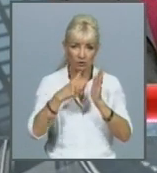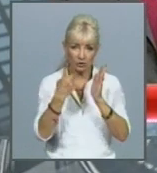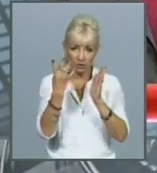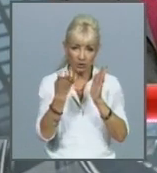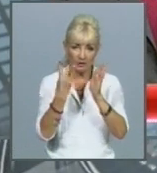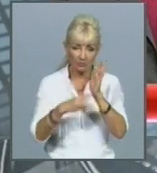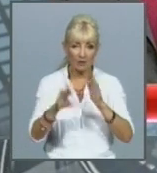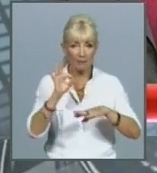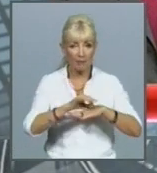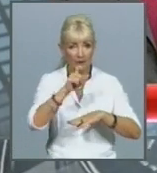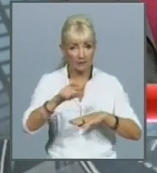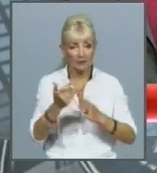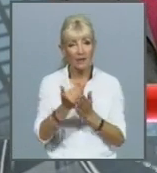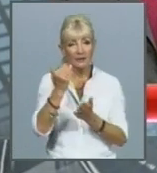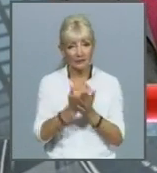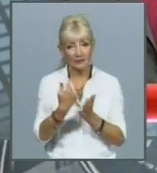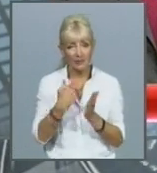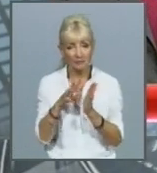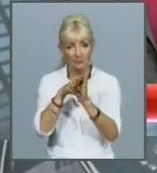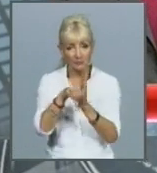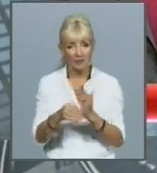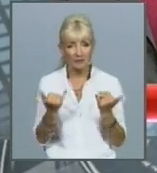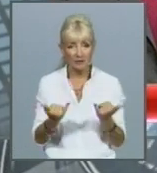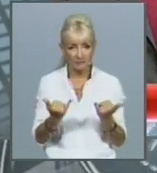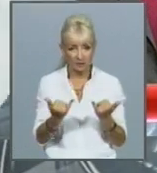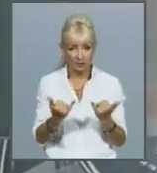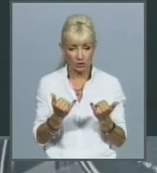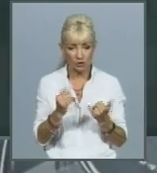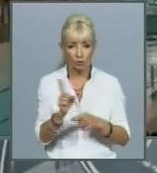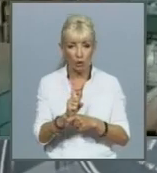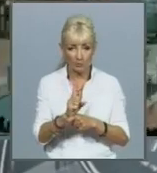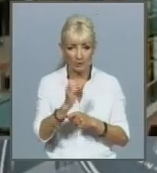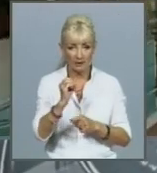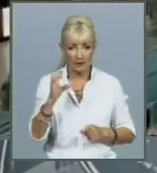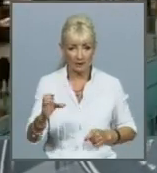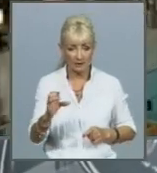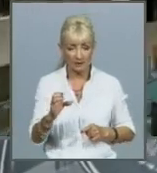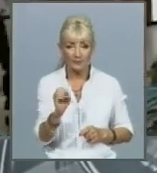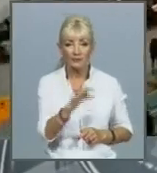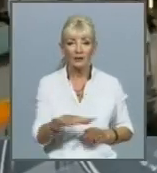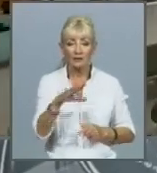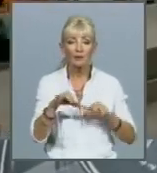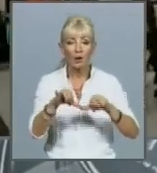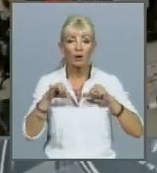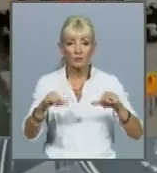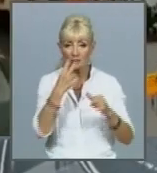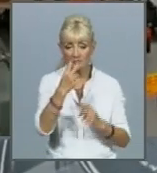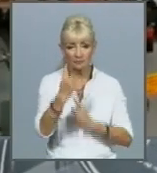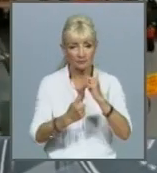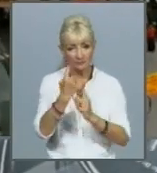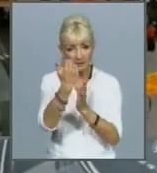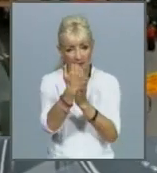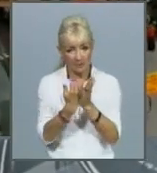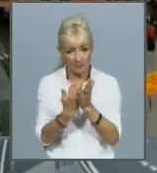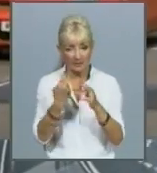460-480 хворих, то тоді ми впишемося у сьогоднішні критерії ЄС. Європейська комісія переглядає список